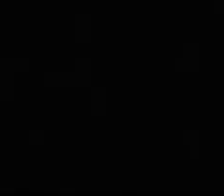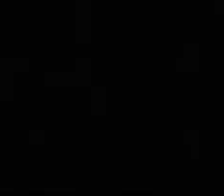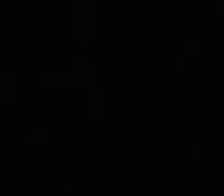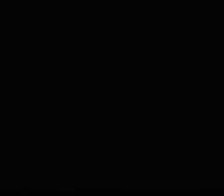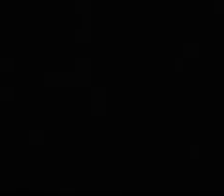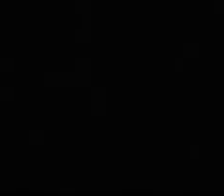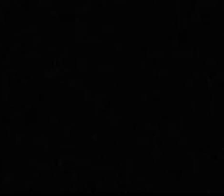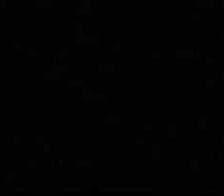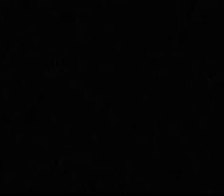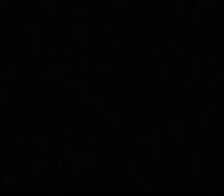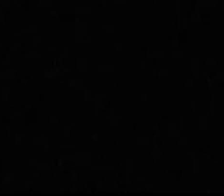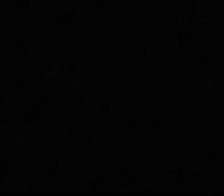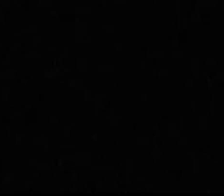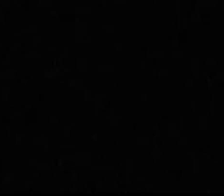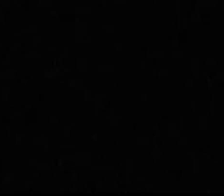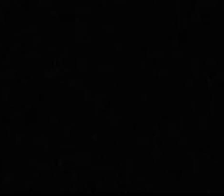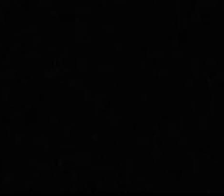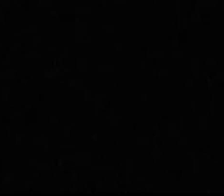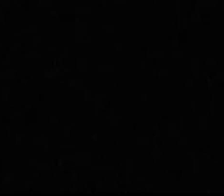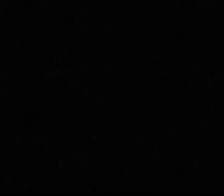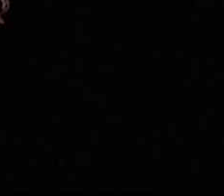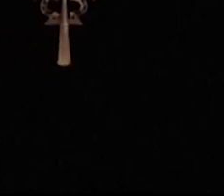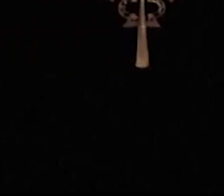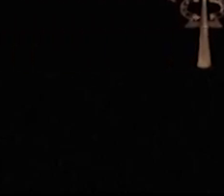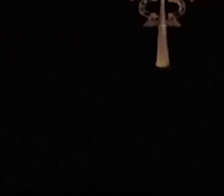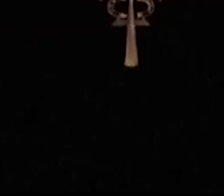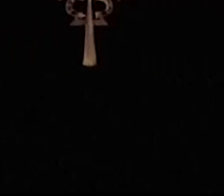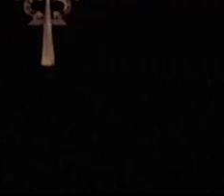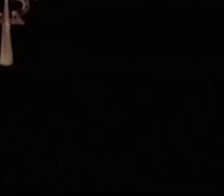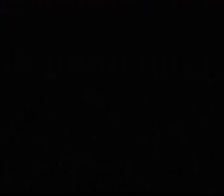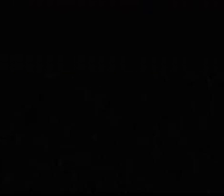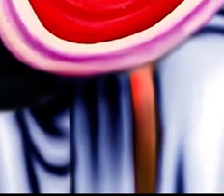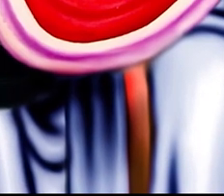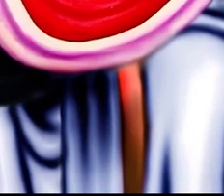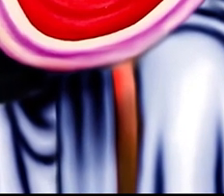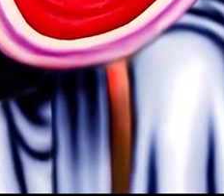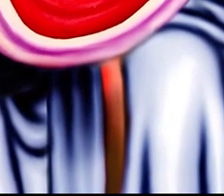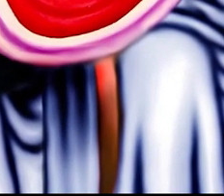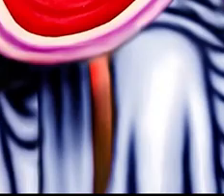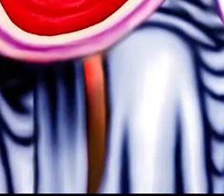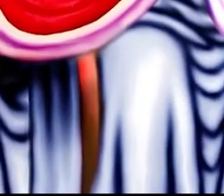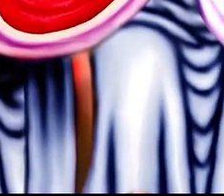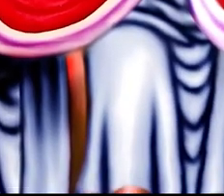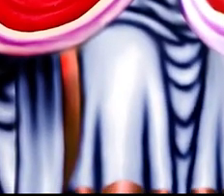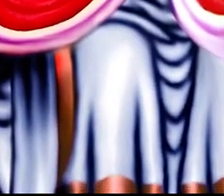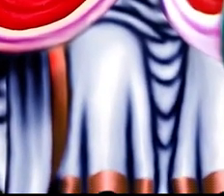وولد ومنفس قدوس أهدو أملاك